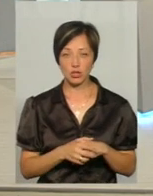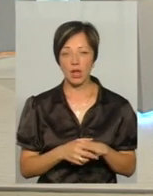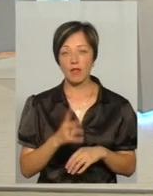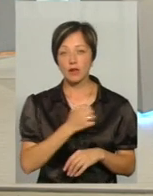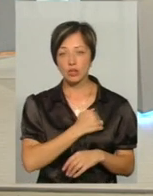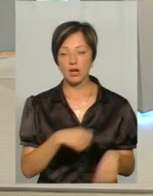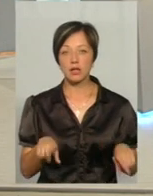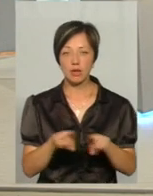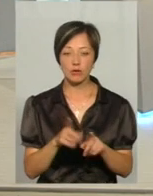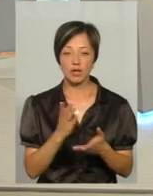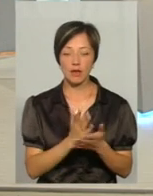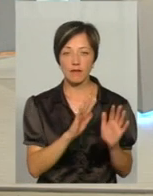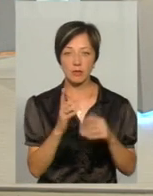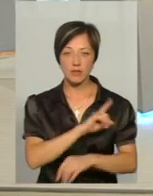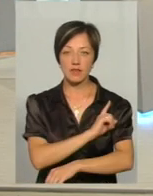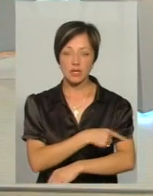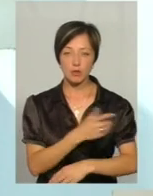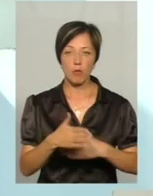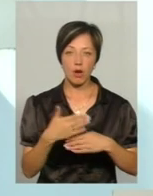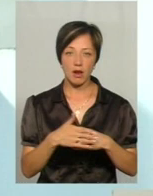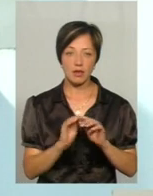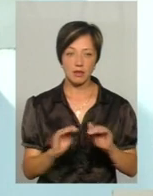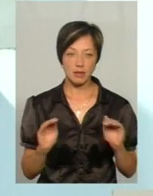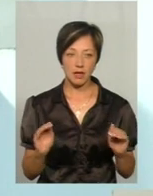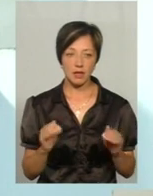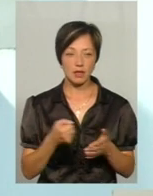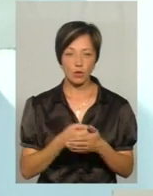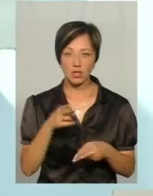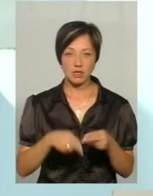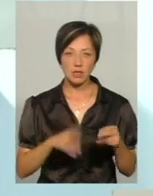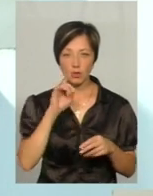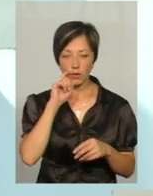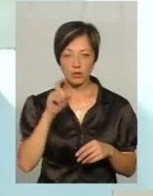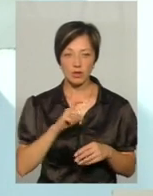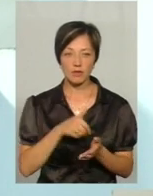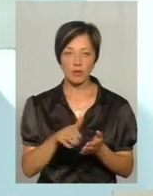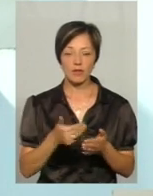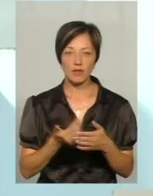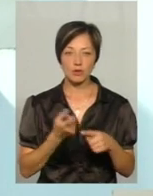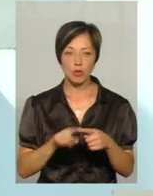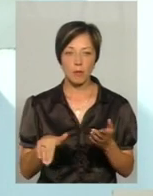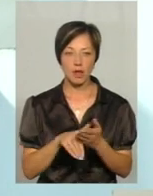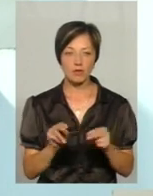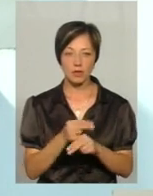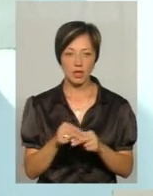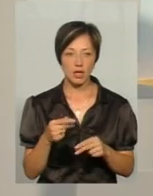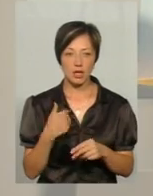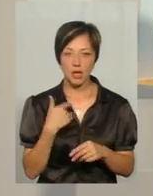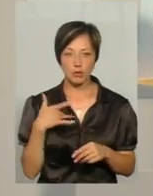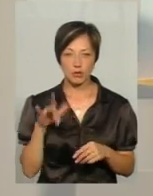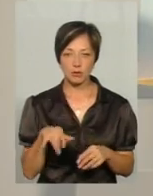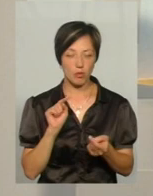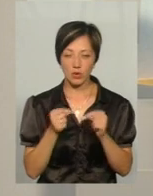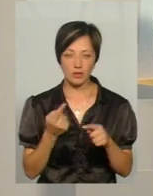жаль, також є випадки фізичних покарань дітей, ще не до кінця наша Україна відмовилася від цього методу виховання, хоча я жорсткий